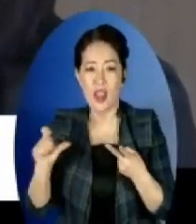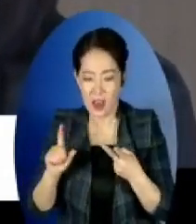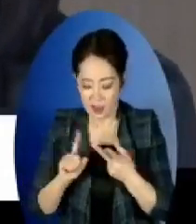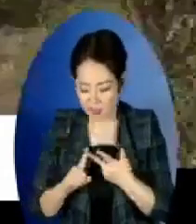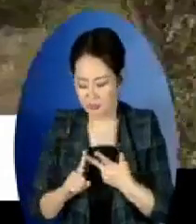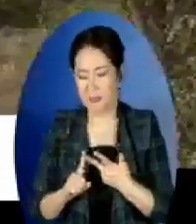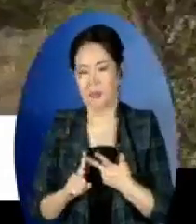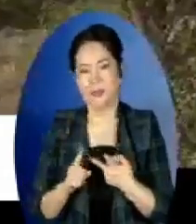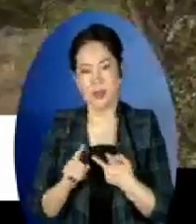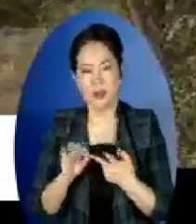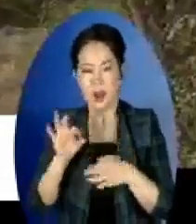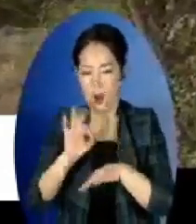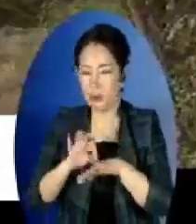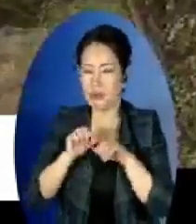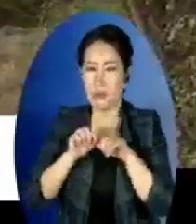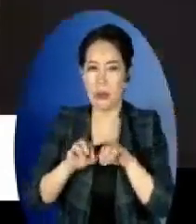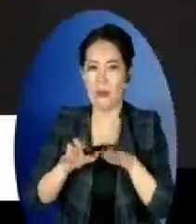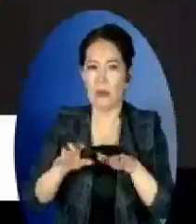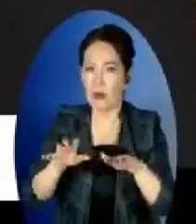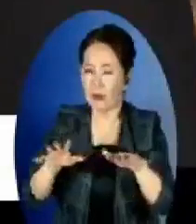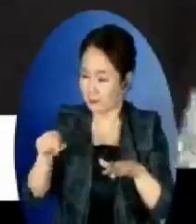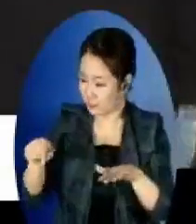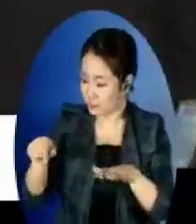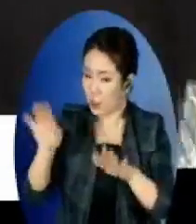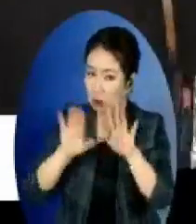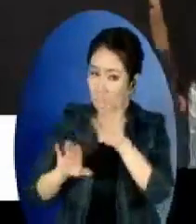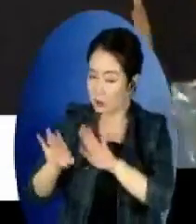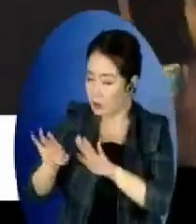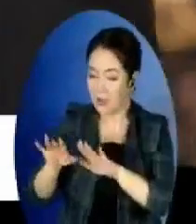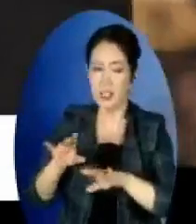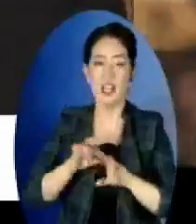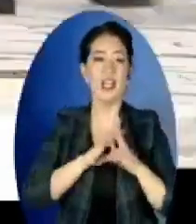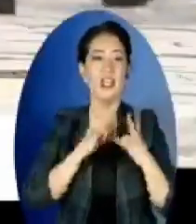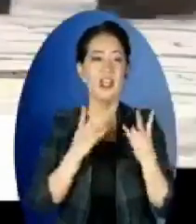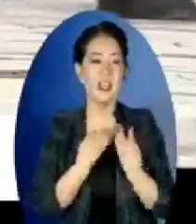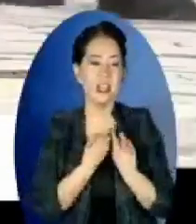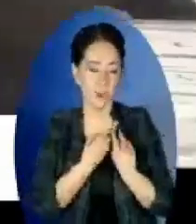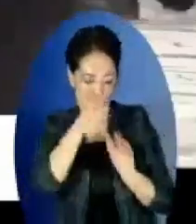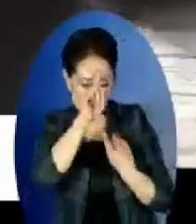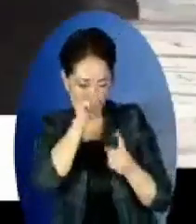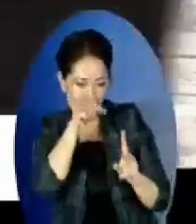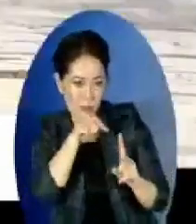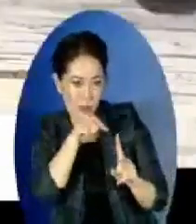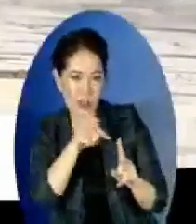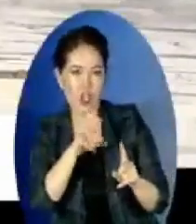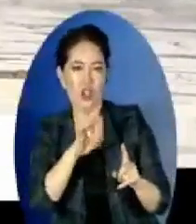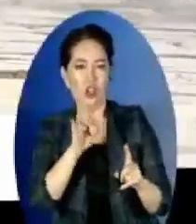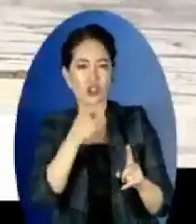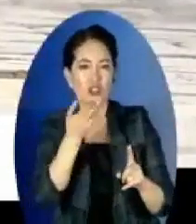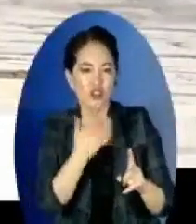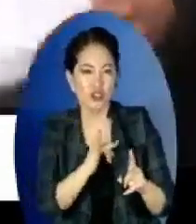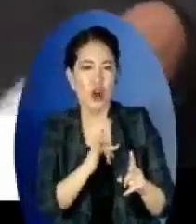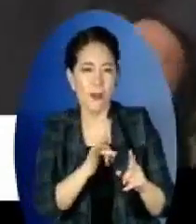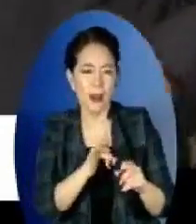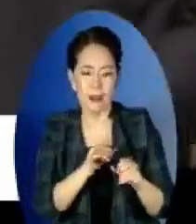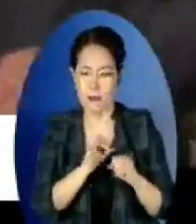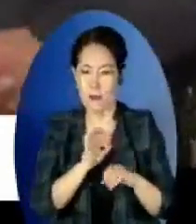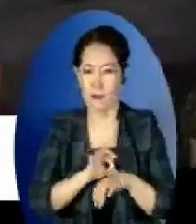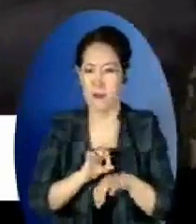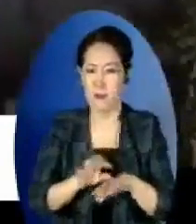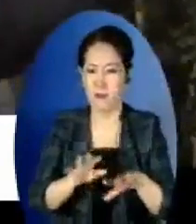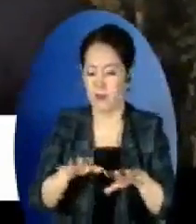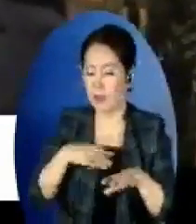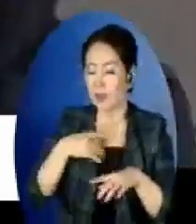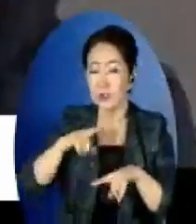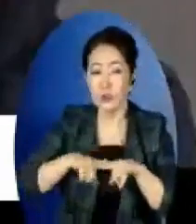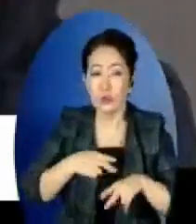олон одоо халдвар өвчнүүдийн нөхцөл байдал чигсэн нийгмийн эрүүл мэндийн ноцтой байдал буюу өнөөдөр бас нэгэн